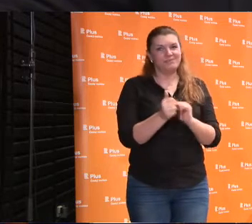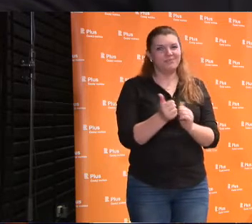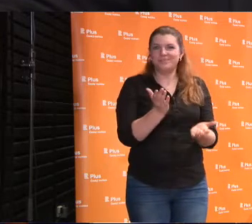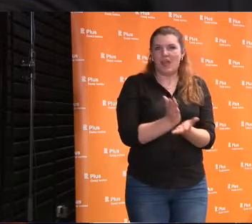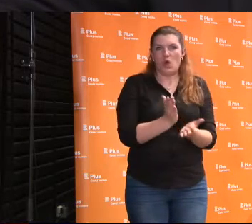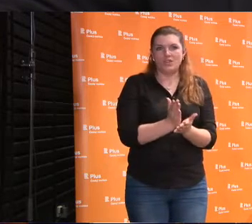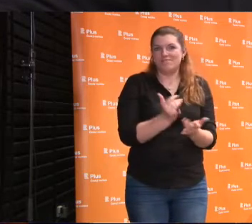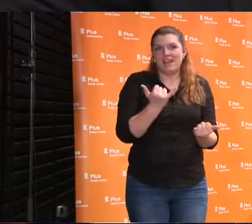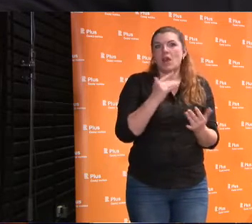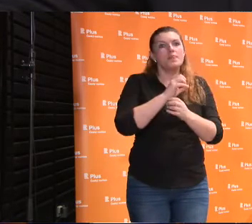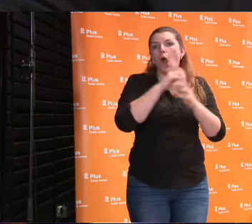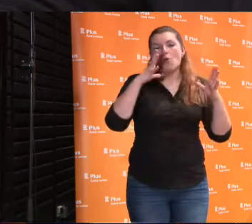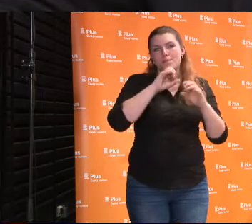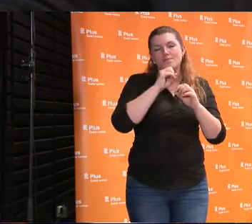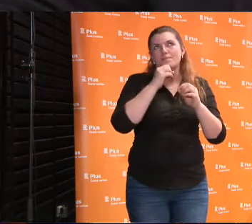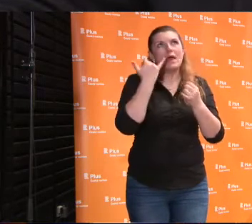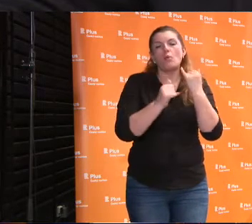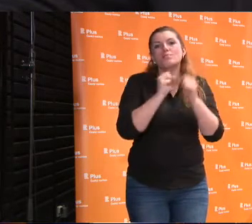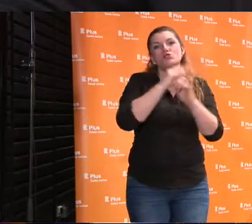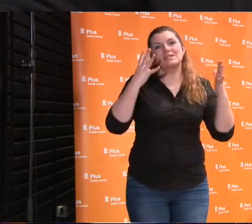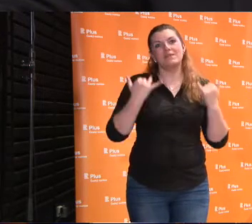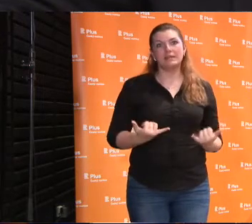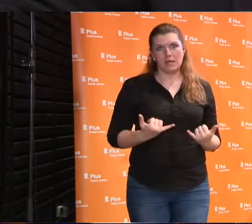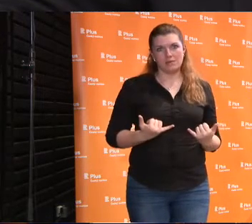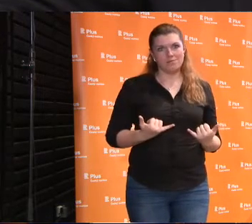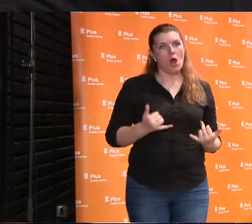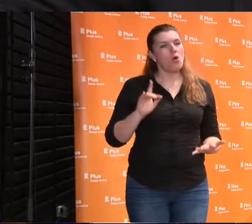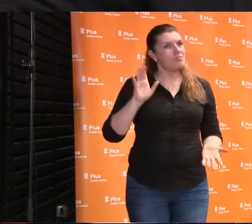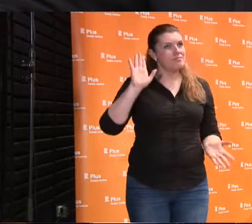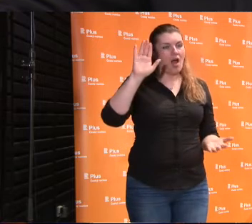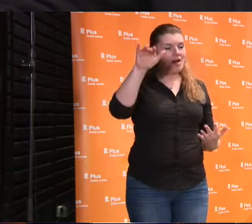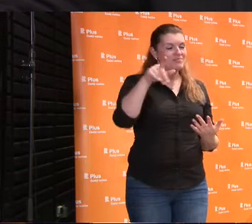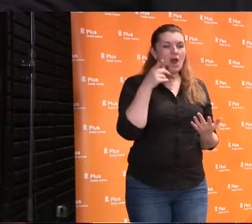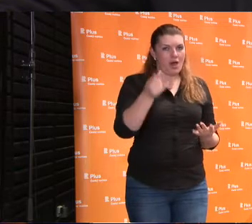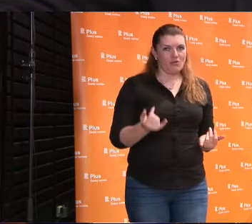prostě něco, co je vzdálené a co my jsme praktičtí,